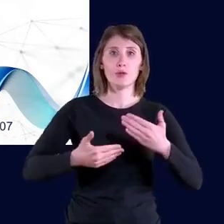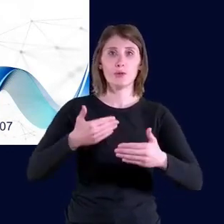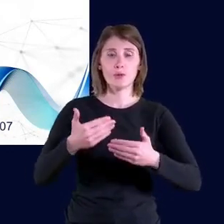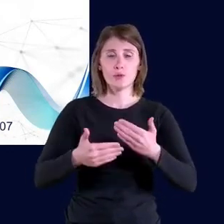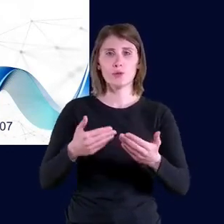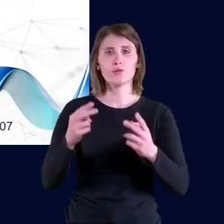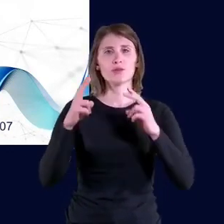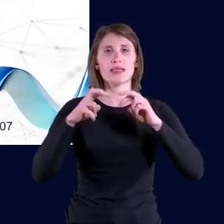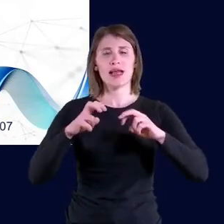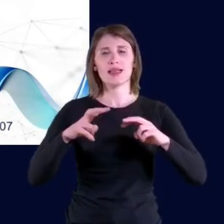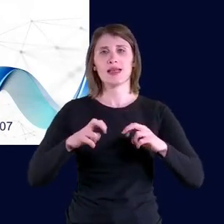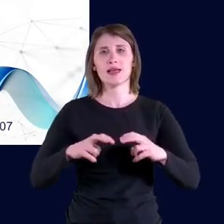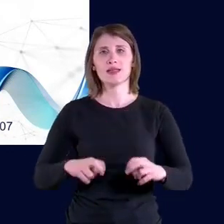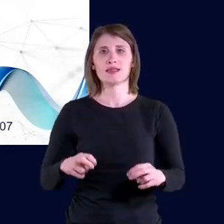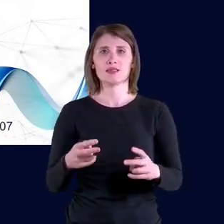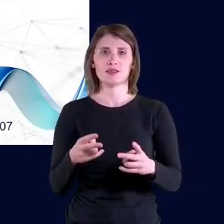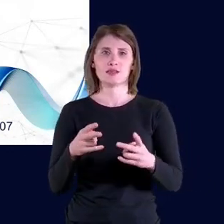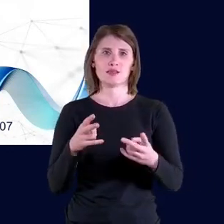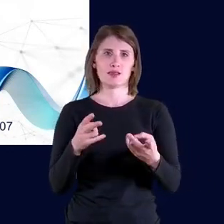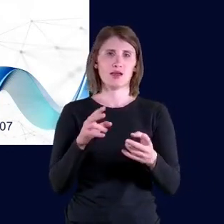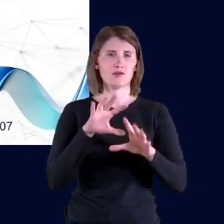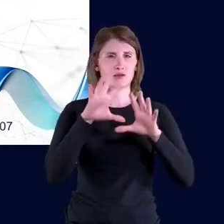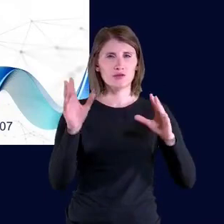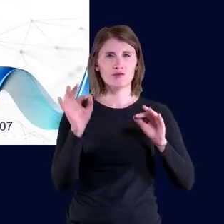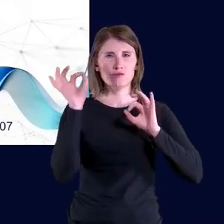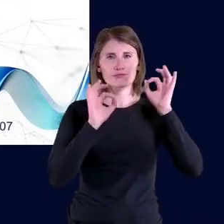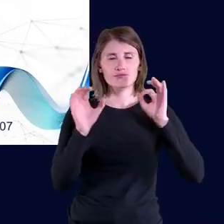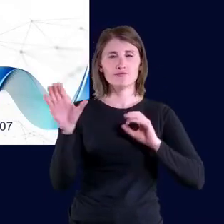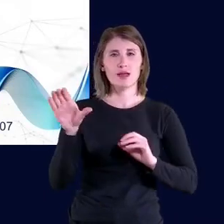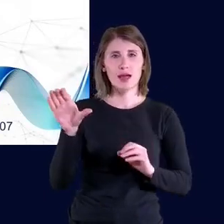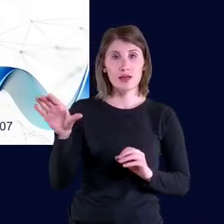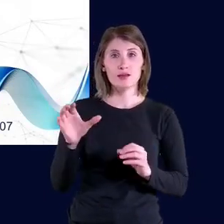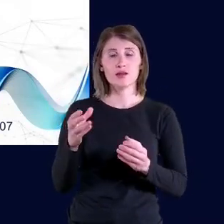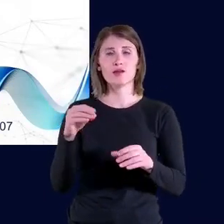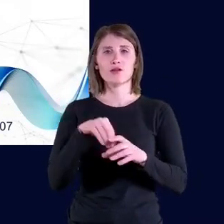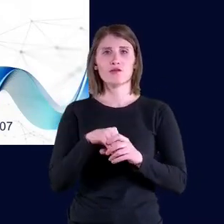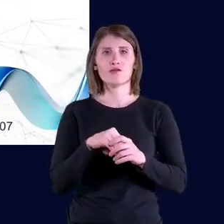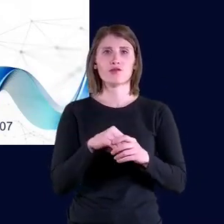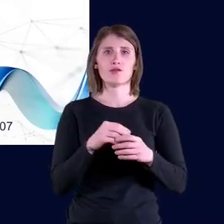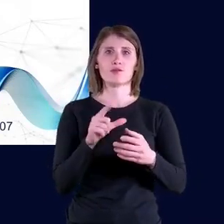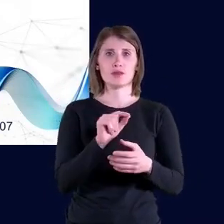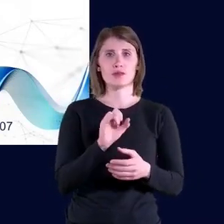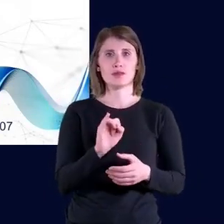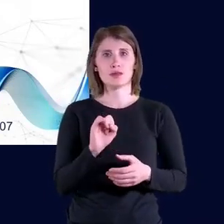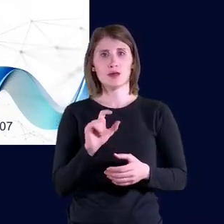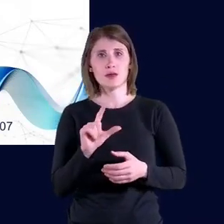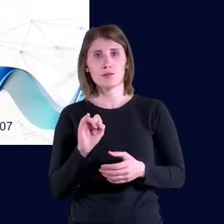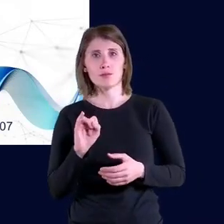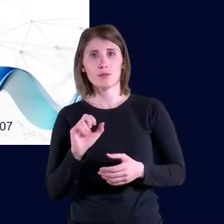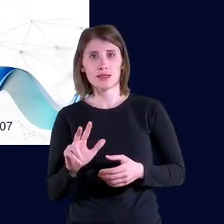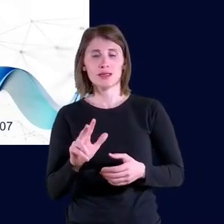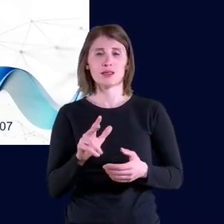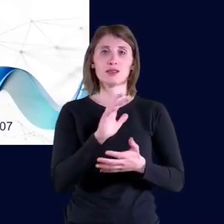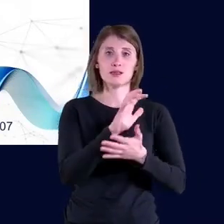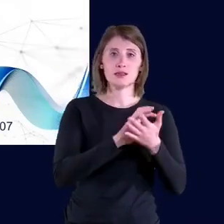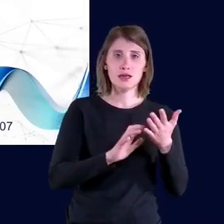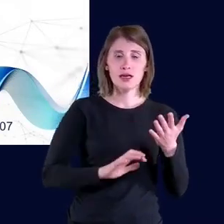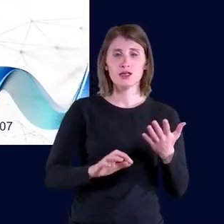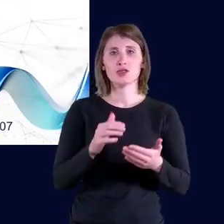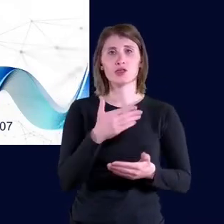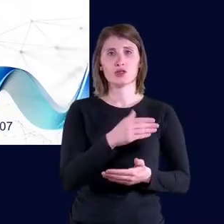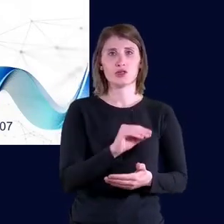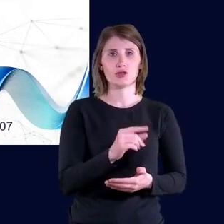analizy danych wbudowanych w co i zawiera pliki treści pliki metadanych meta dane